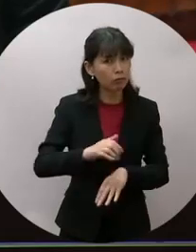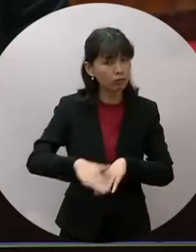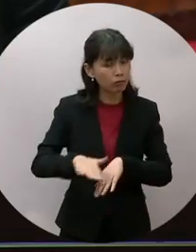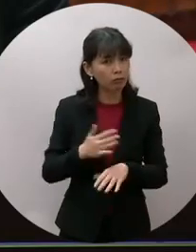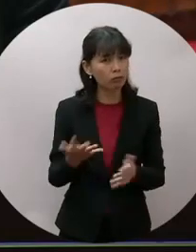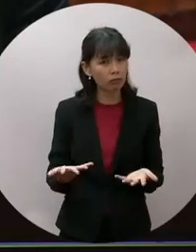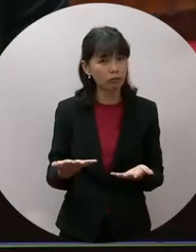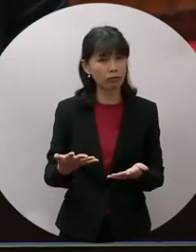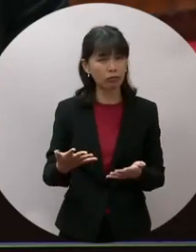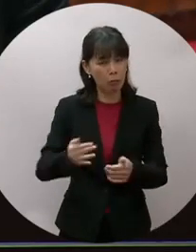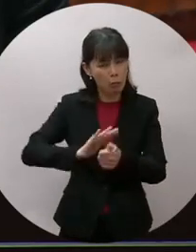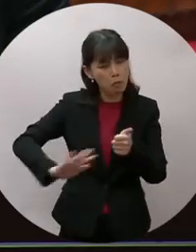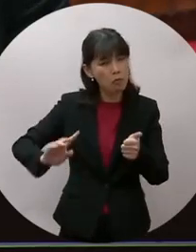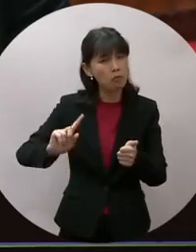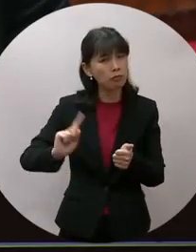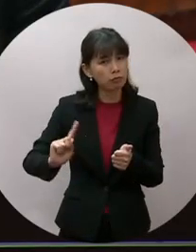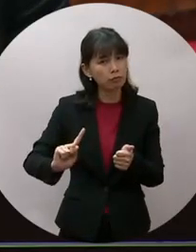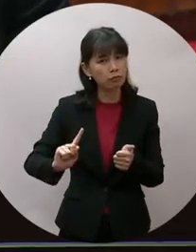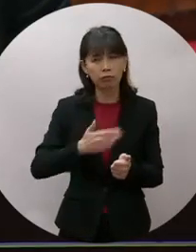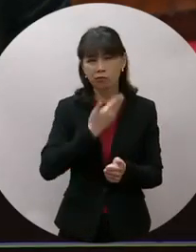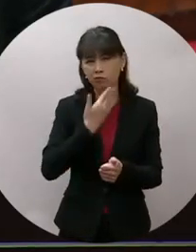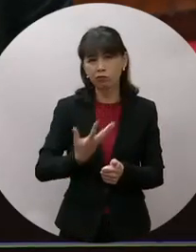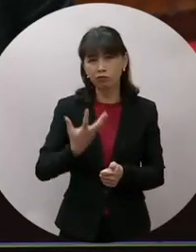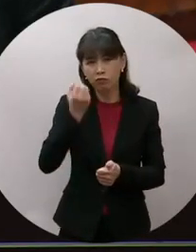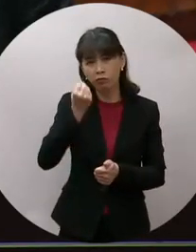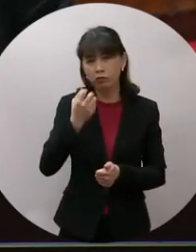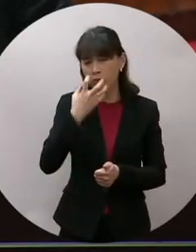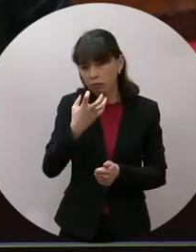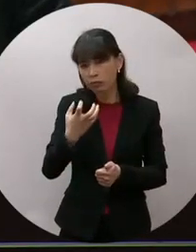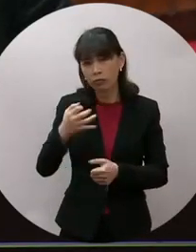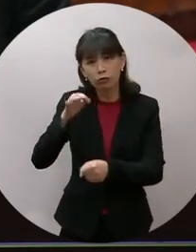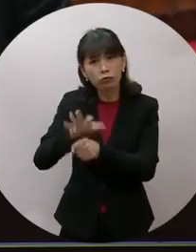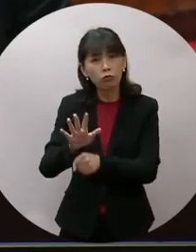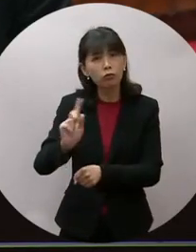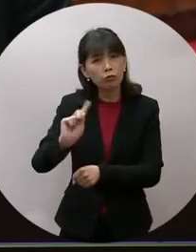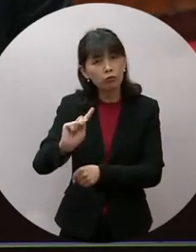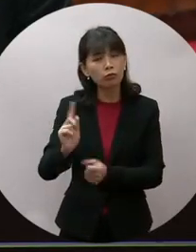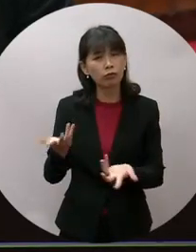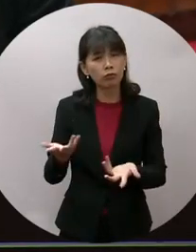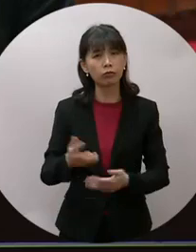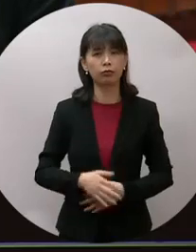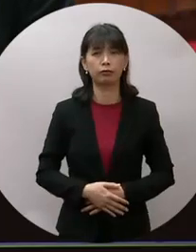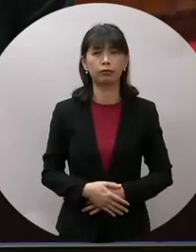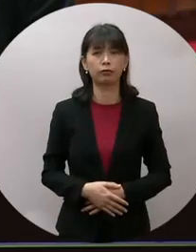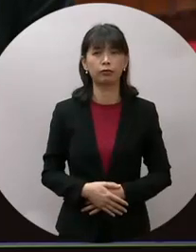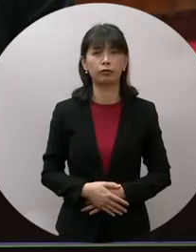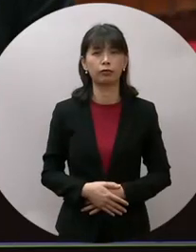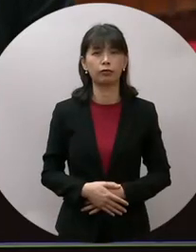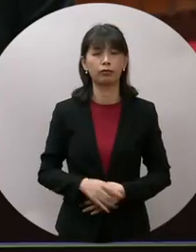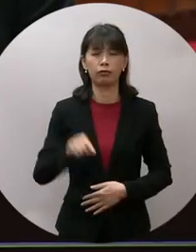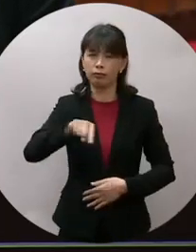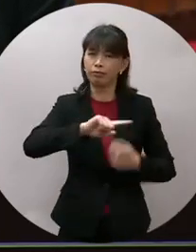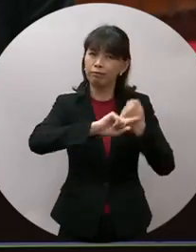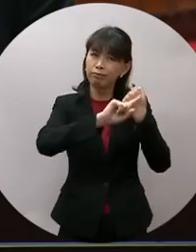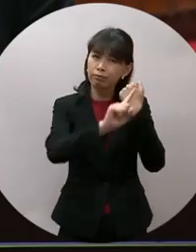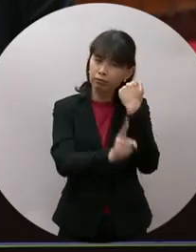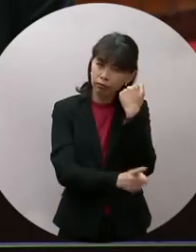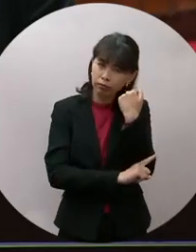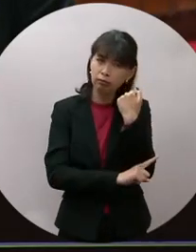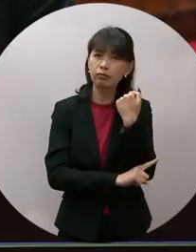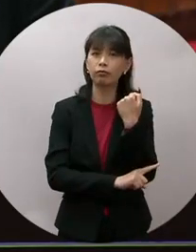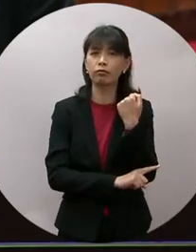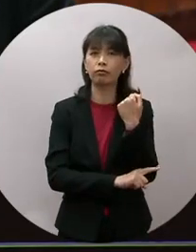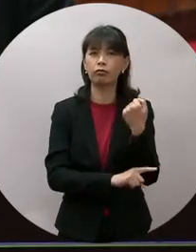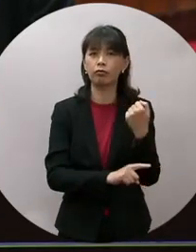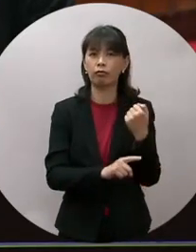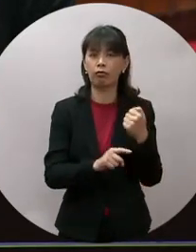评估怎么样，我们权益的限制跟它的补偿措施怎么样，我们能不能够因为这个法提到的带